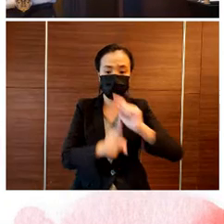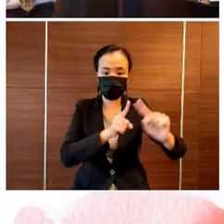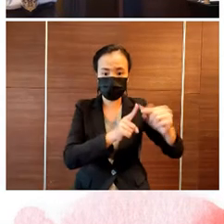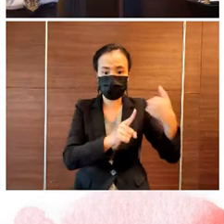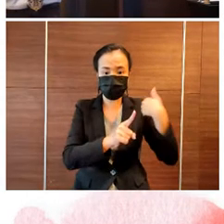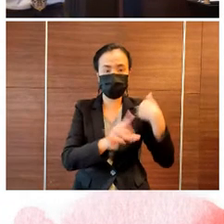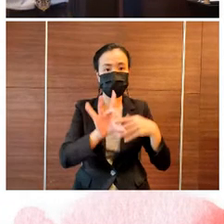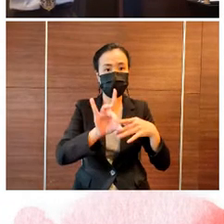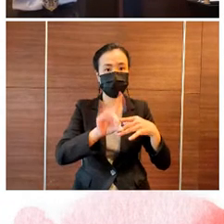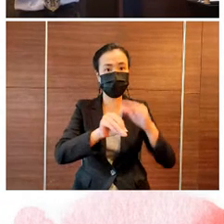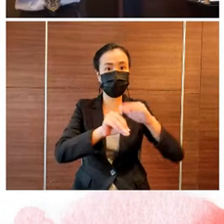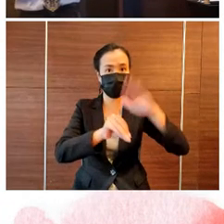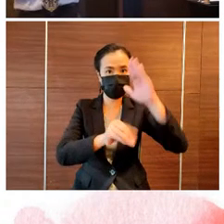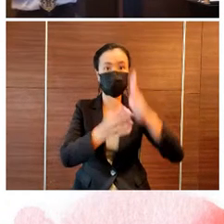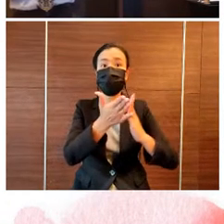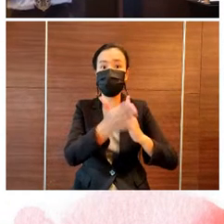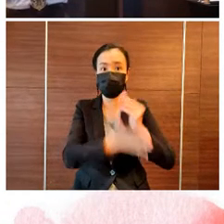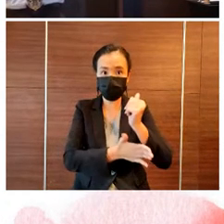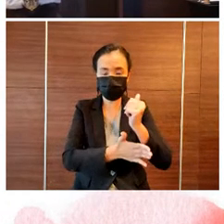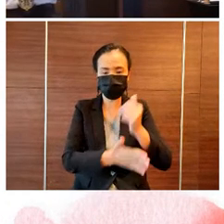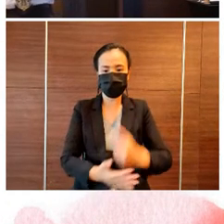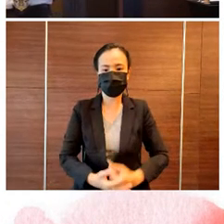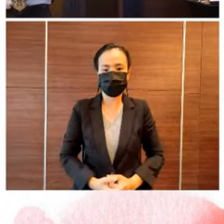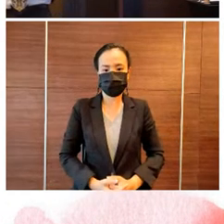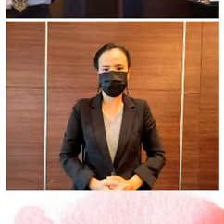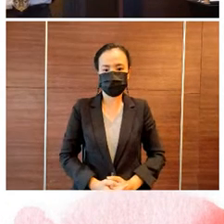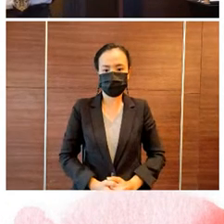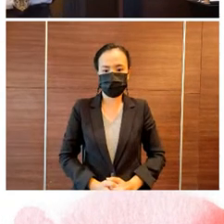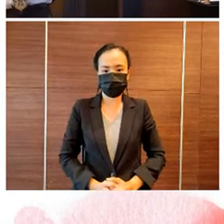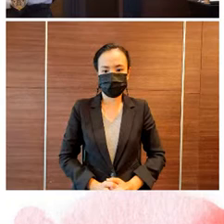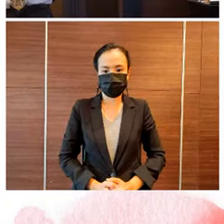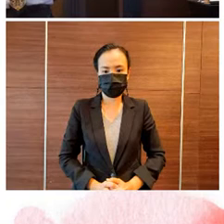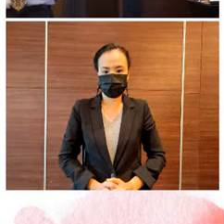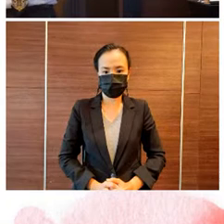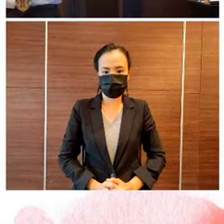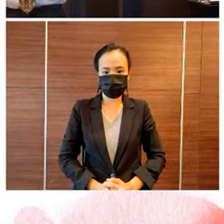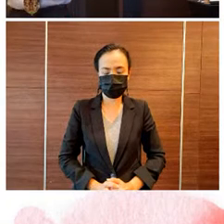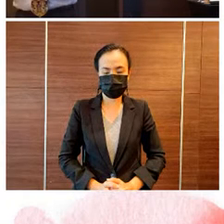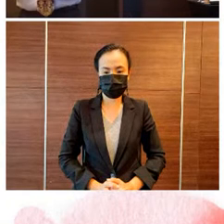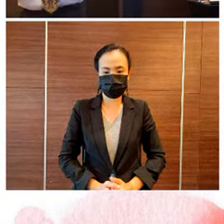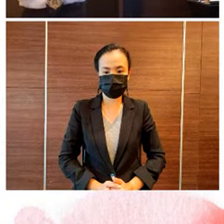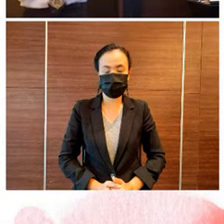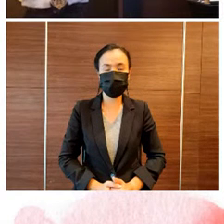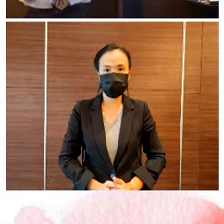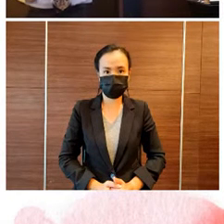องเกิน 80% ถึงจะสอบได้นะครับนะแล้วก็